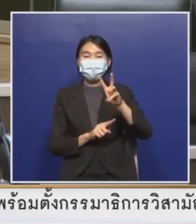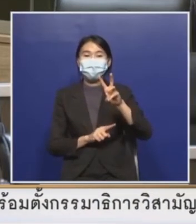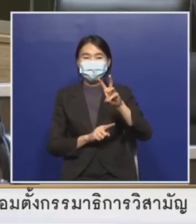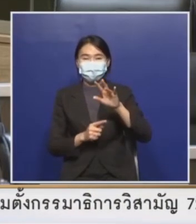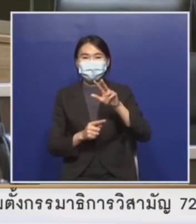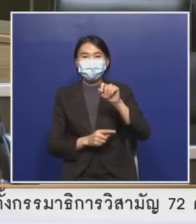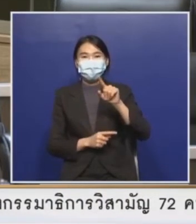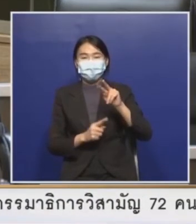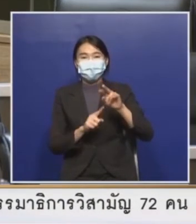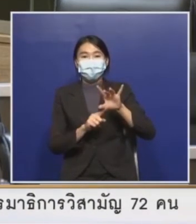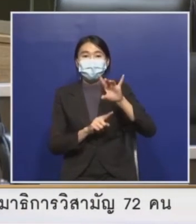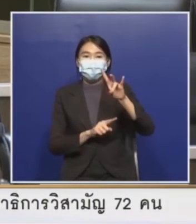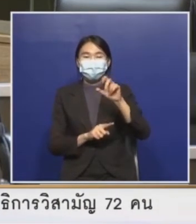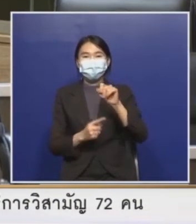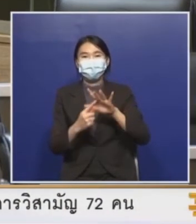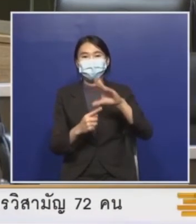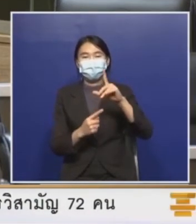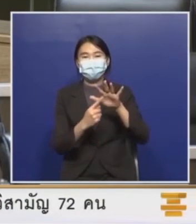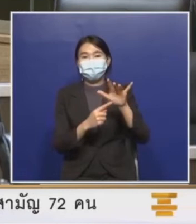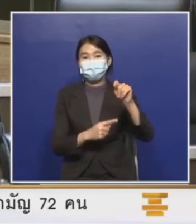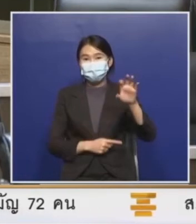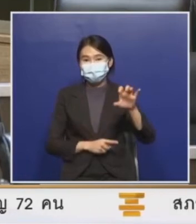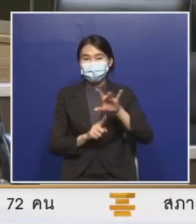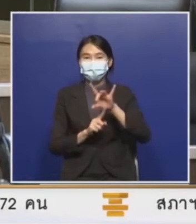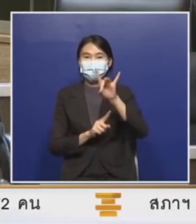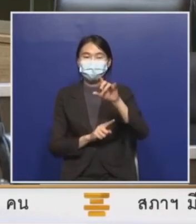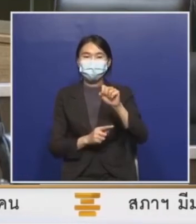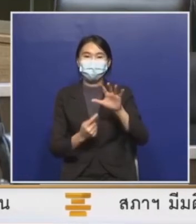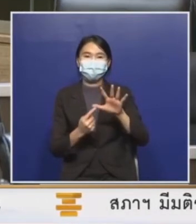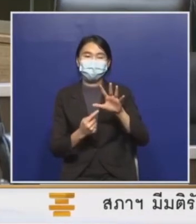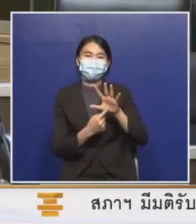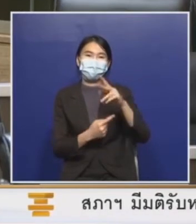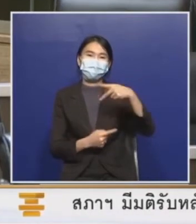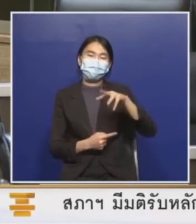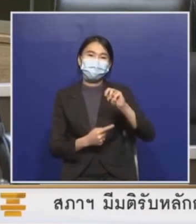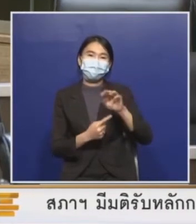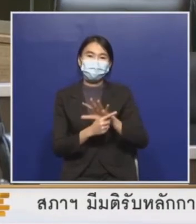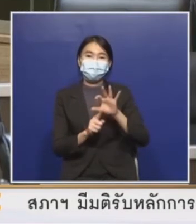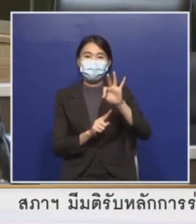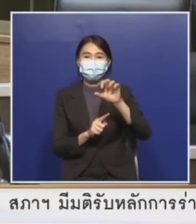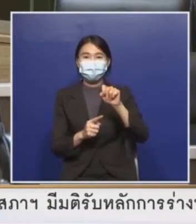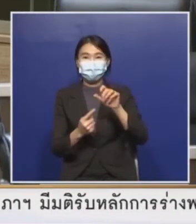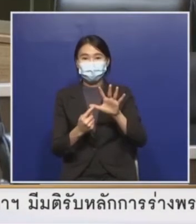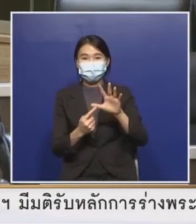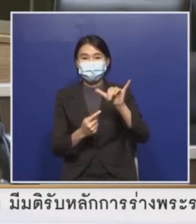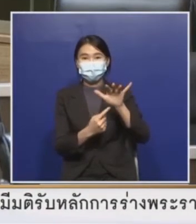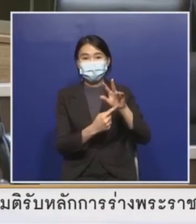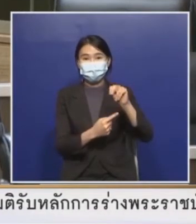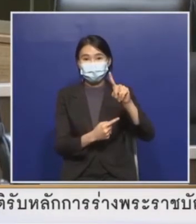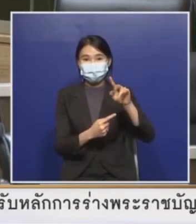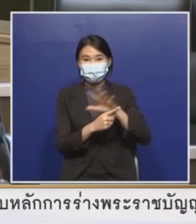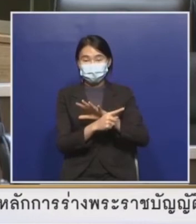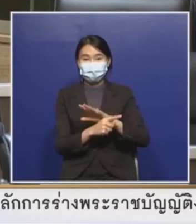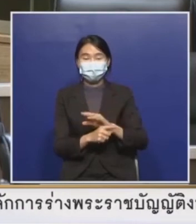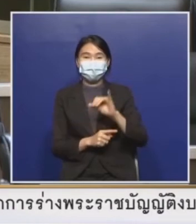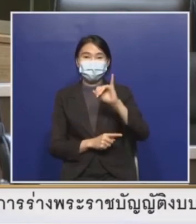ง 7. นายสุชาติอุตสาหะ 8. นายสัมพันธ์มะยุโส 9. นายสายยันยุติธรรม 10. นายไ